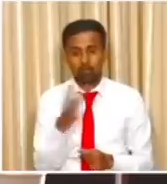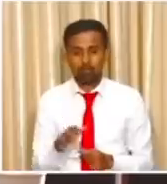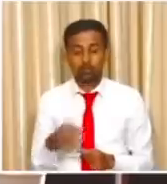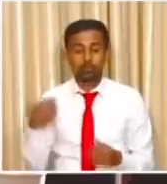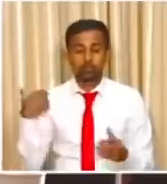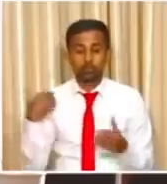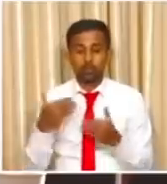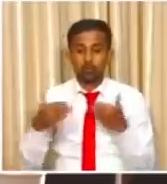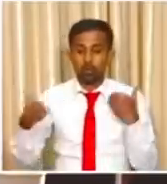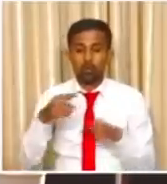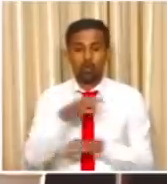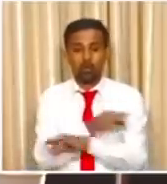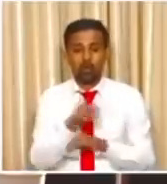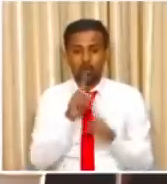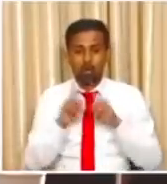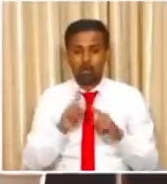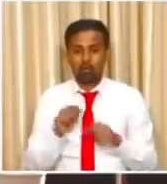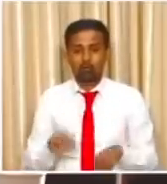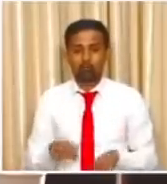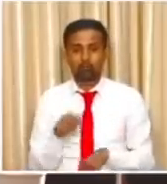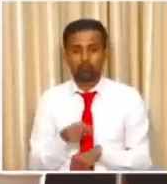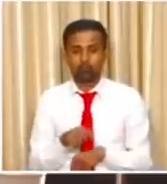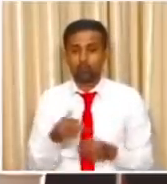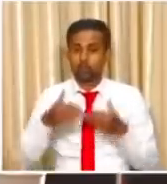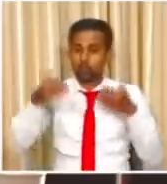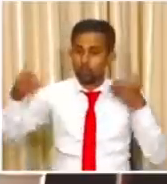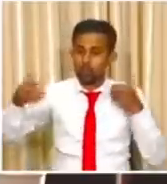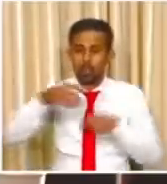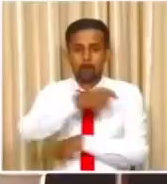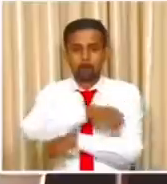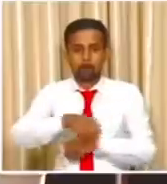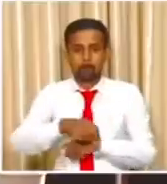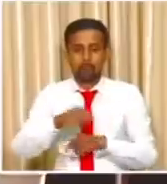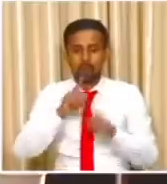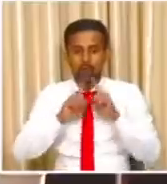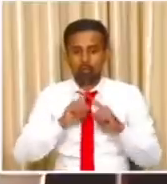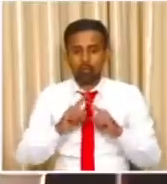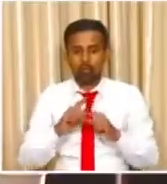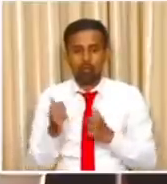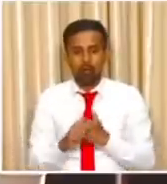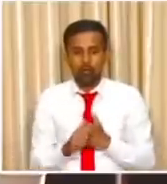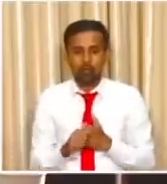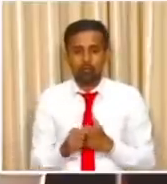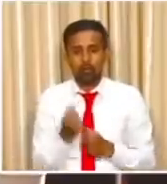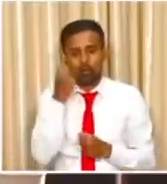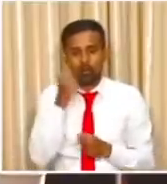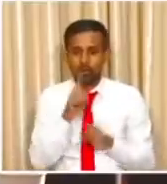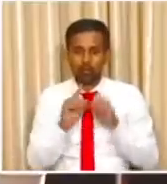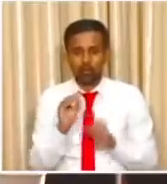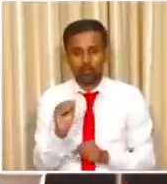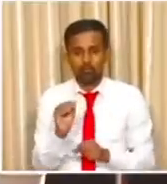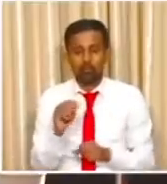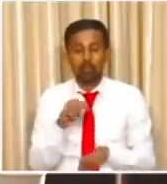දිගු කාලන සැලසුම් වලදී කතා කරමු හැබැයි දැන් දිගු කාලන සැලසුම් වලින් අපි කතා කරමු සැලසුම් හදමු ඒ ගැන අපි අදහස් ගමු